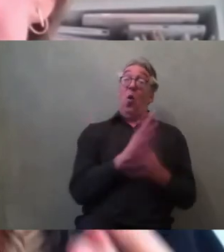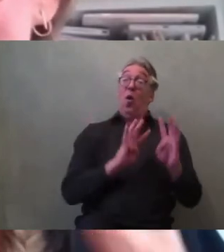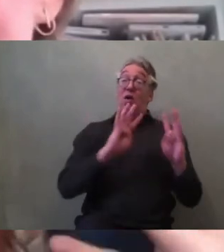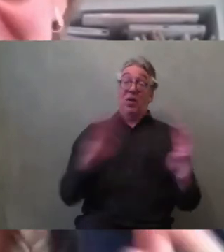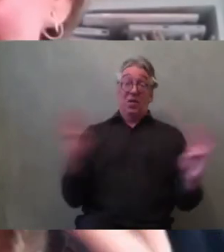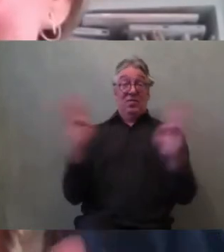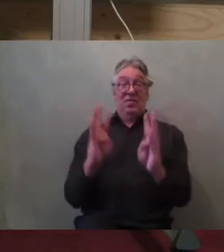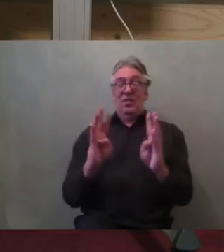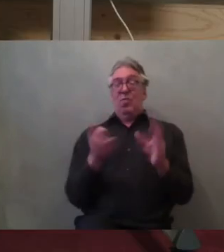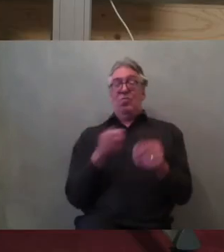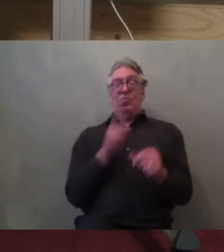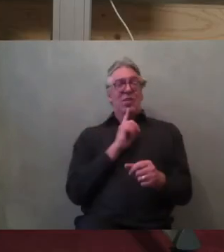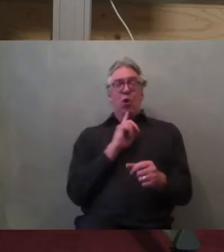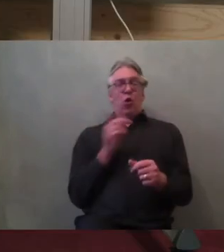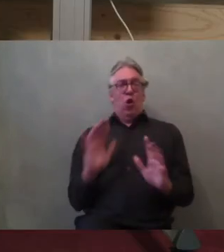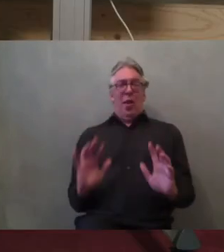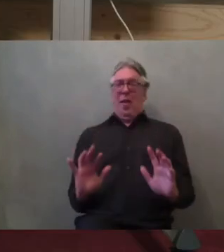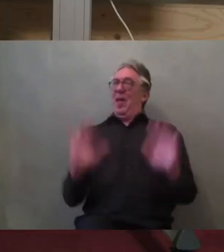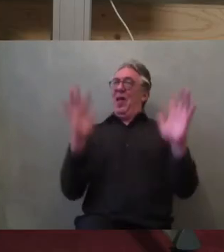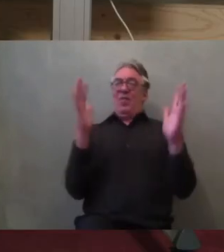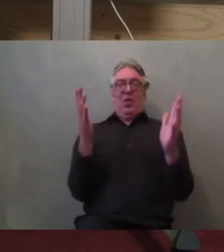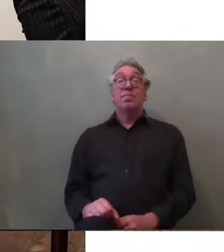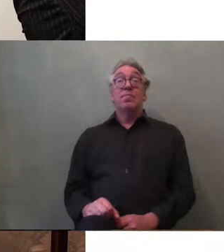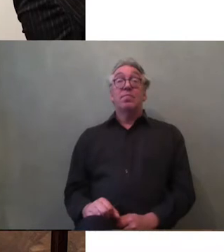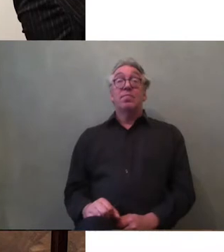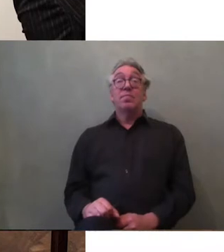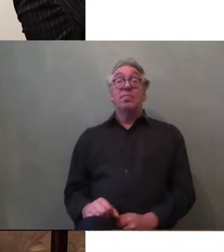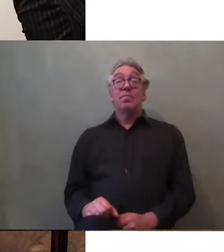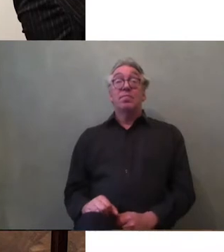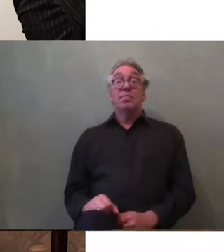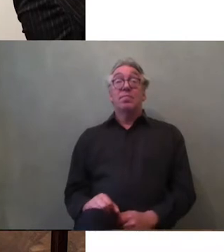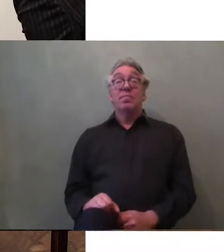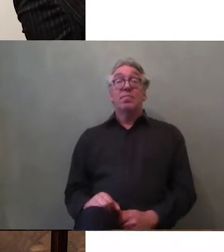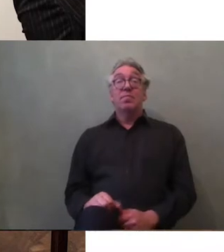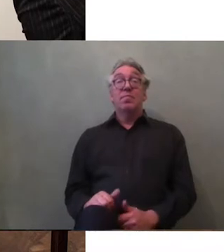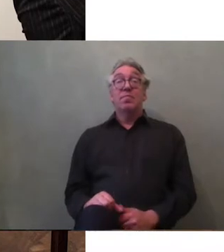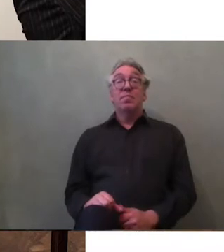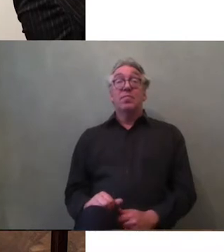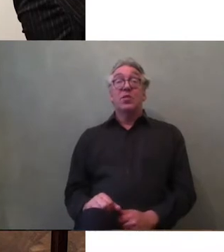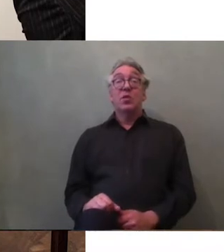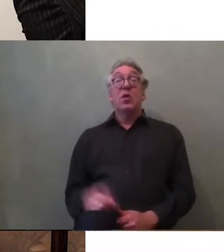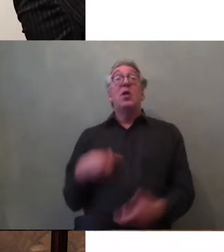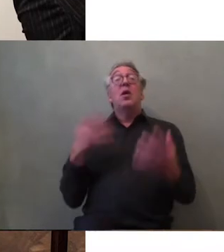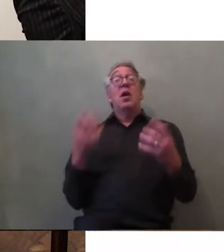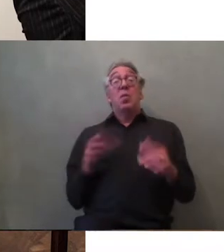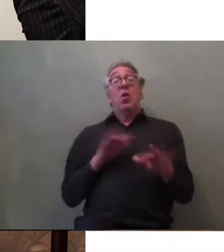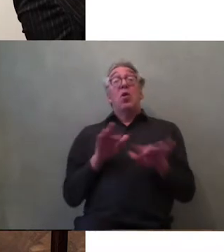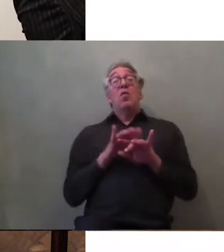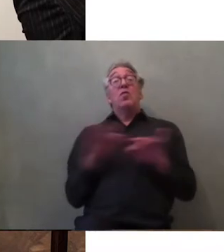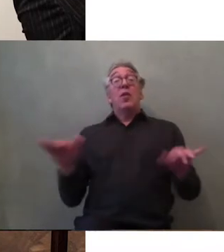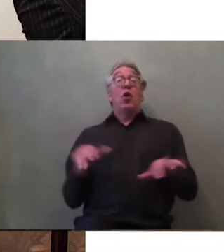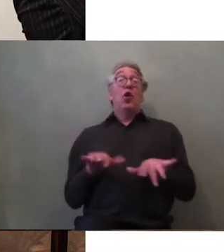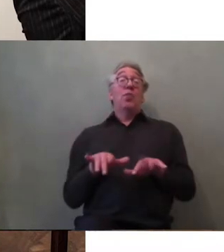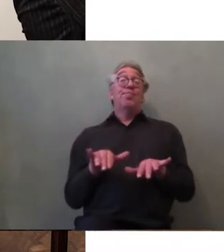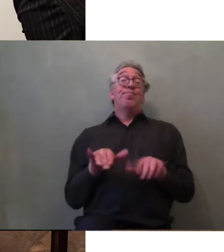levend ding, wat echt de moeite waard is om een keer te bekijken. Er zijn ook verschillende digitale middelen. Je zou